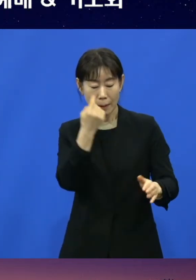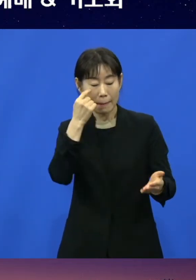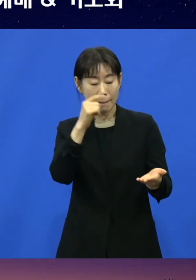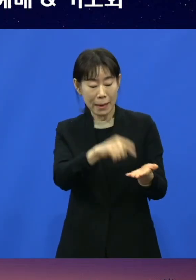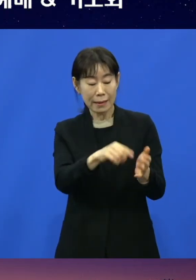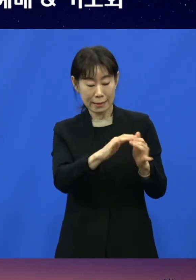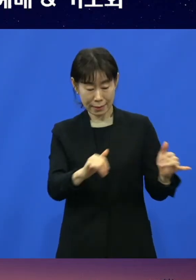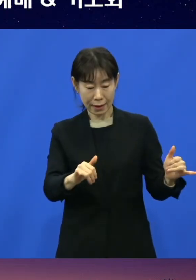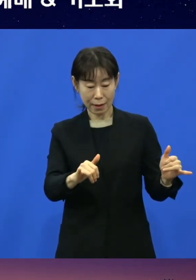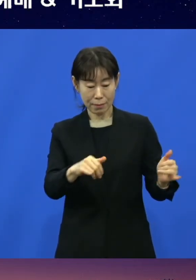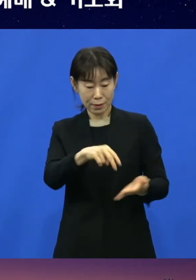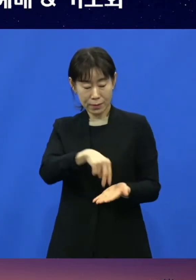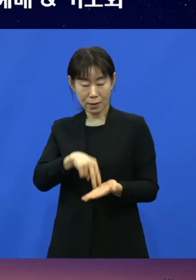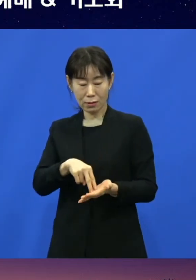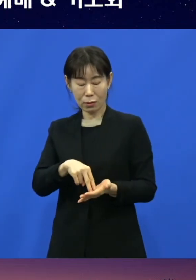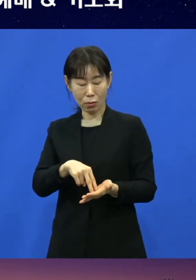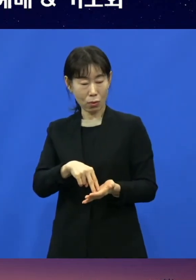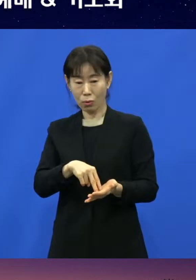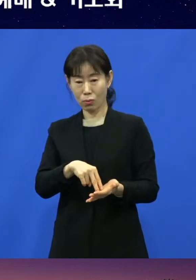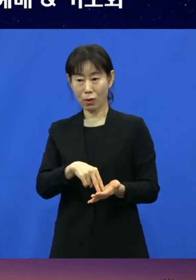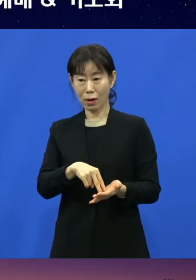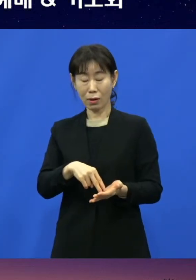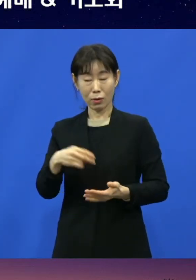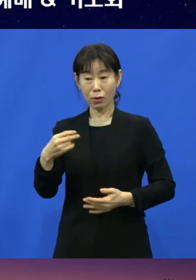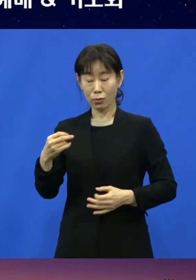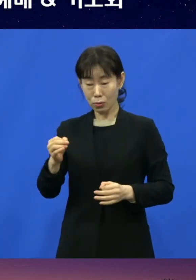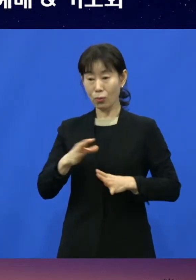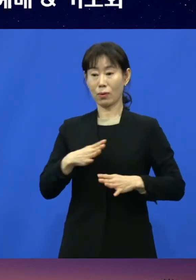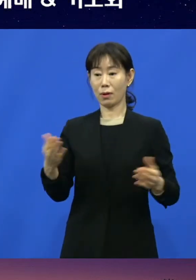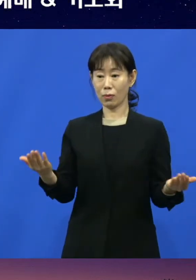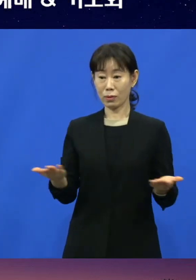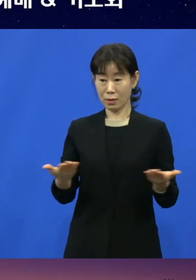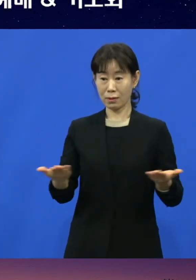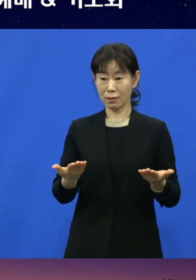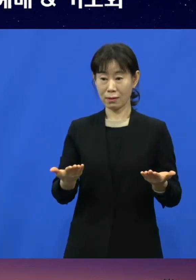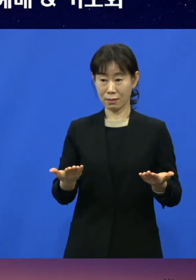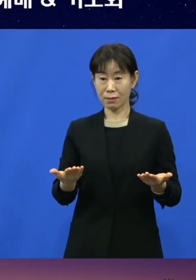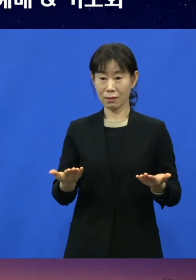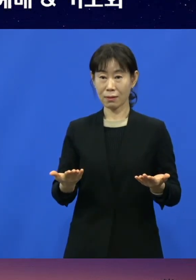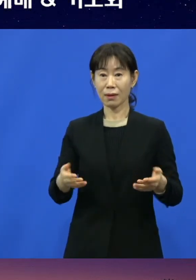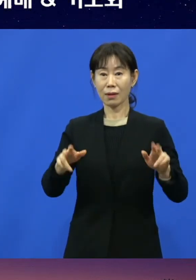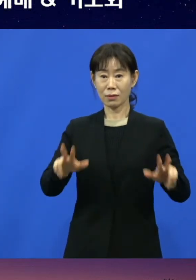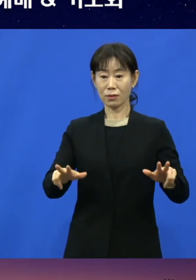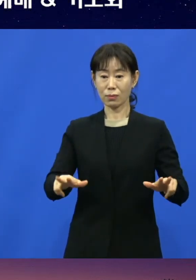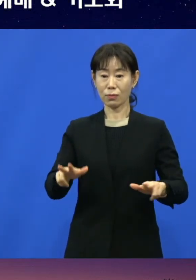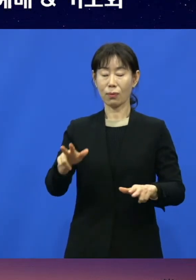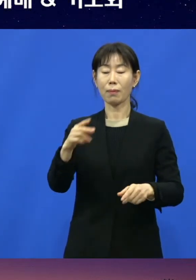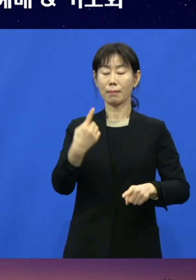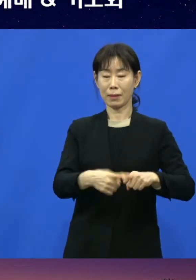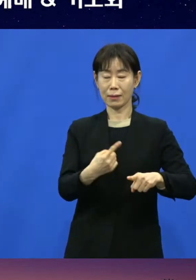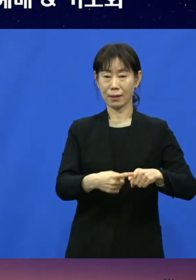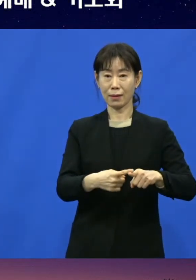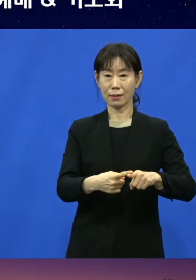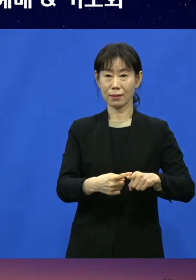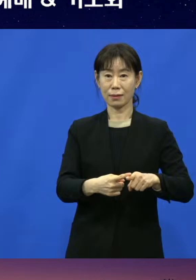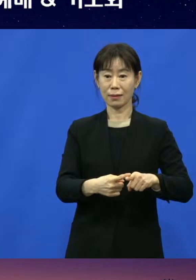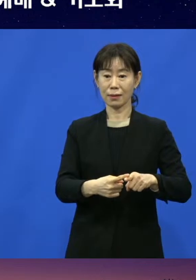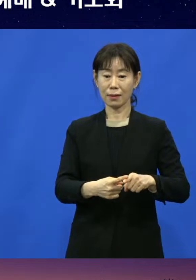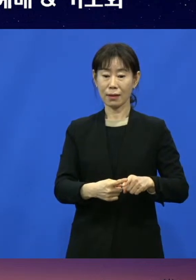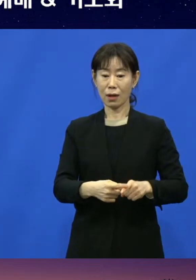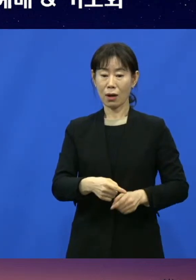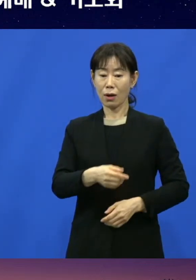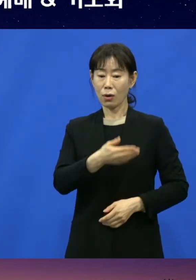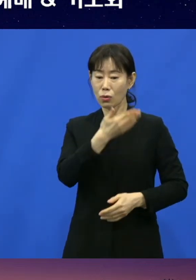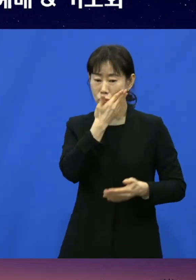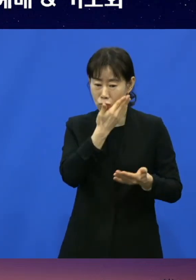의미. 지금도 마찬가지죠, 여러분. 보화를 보화로 볼 수 있는 눈이 있는 게 복된